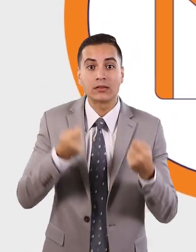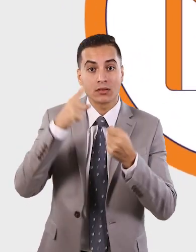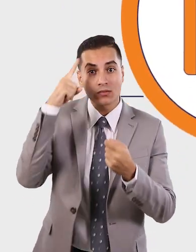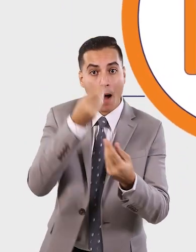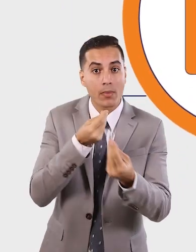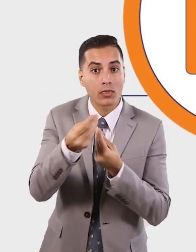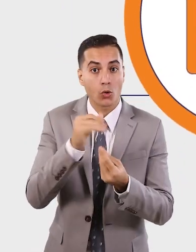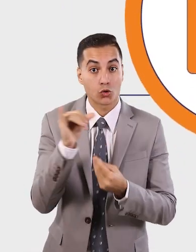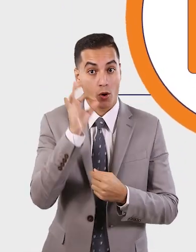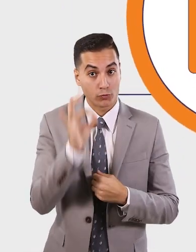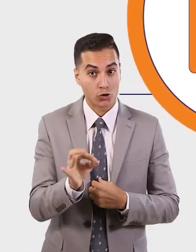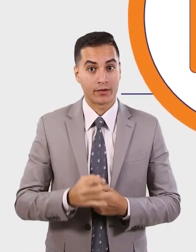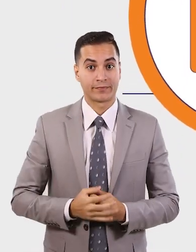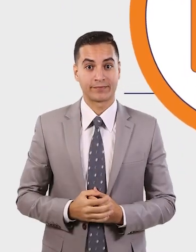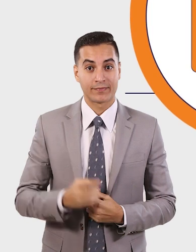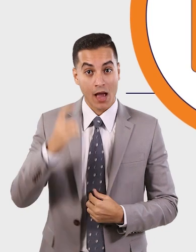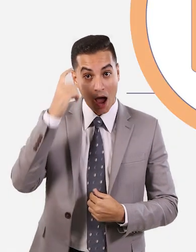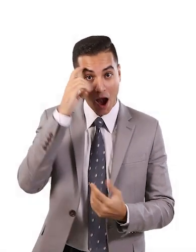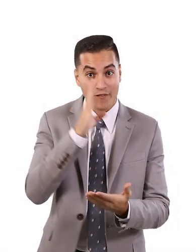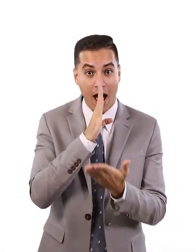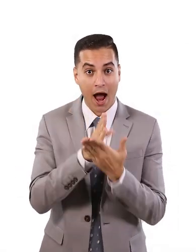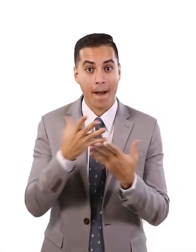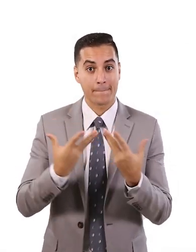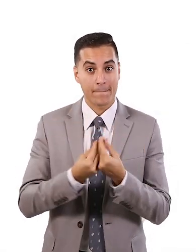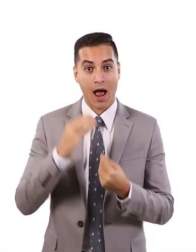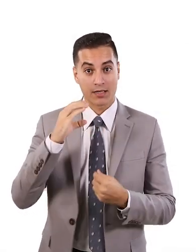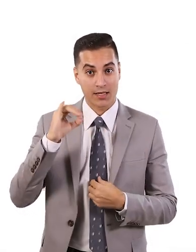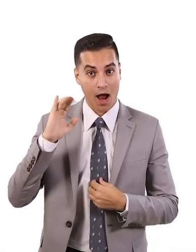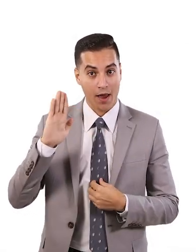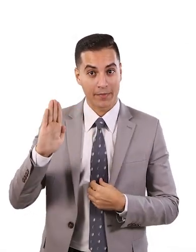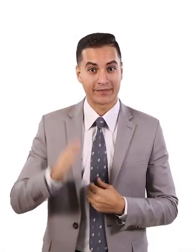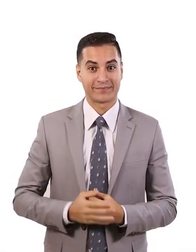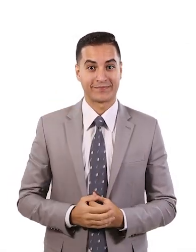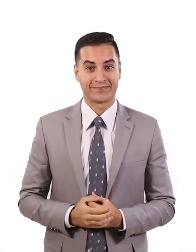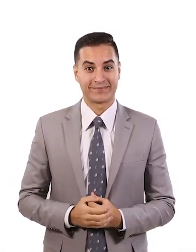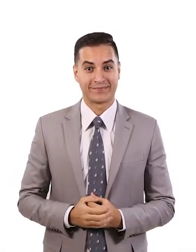ممكن تصعب التواصل بيننا وبينك. اعرف حقك مع سي اي بي.